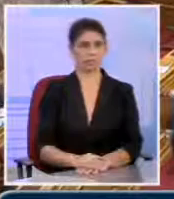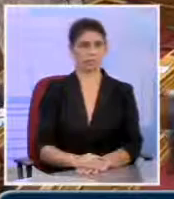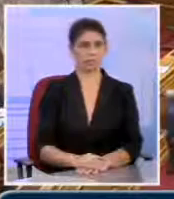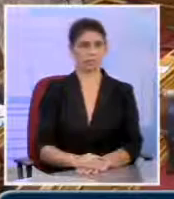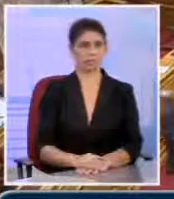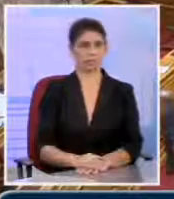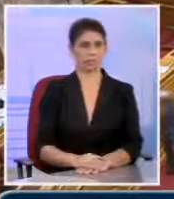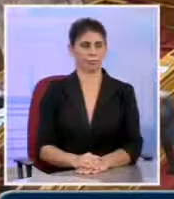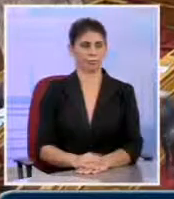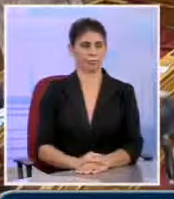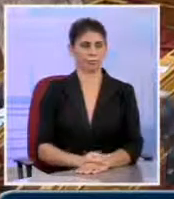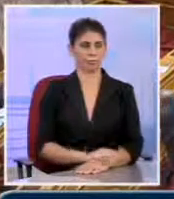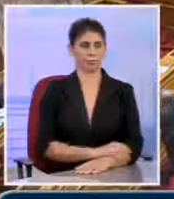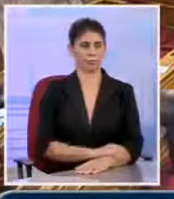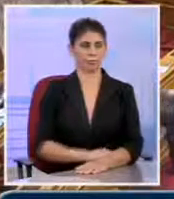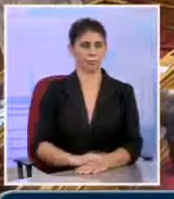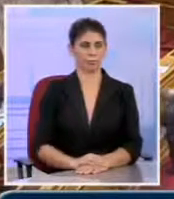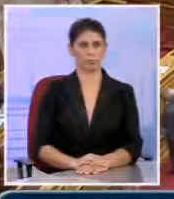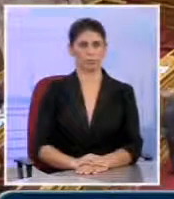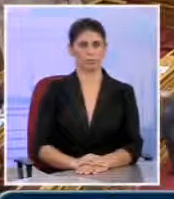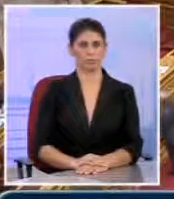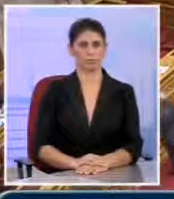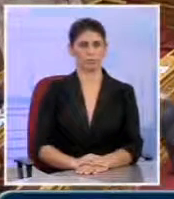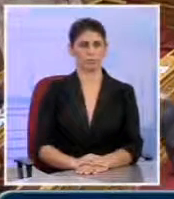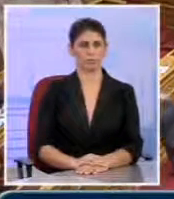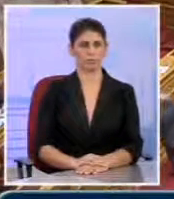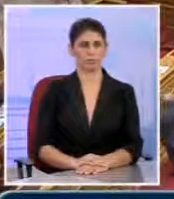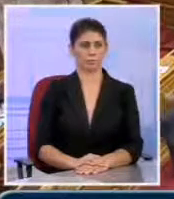ομιλητής. Και μετράει ο χρόνος του. Σας παρακαλώ.